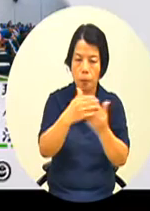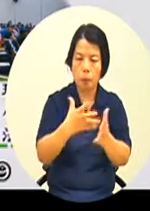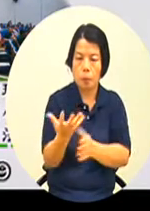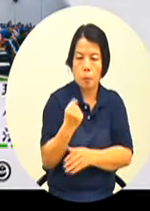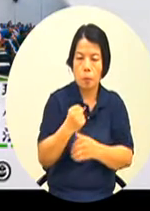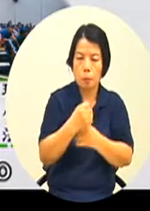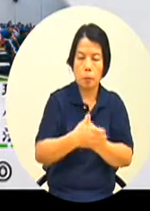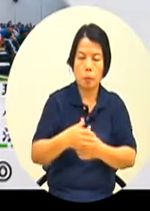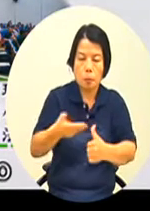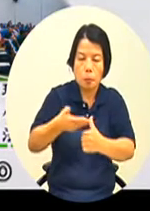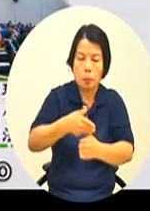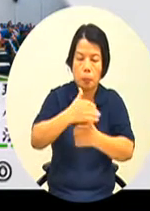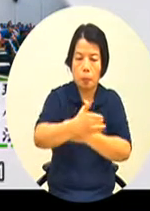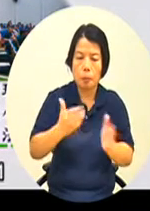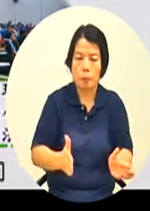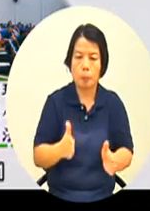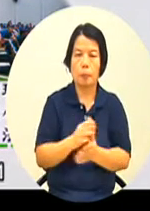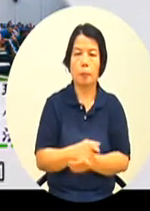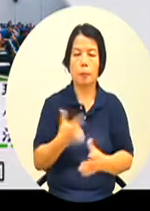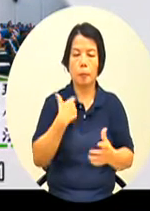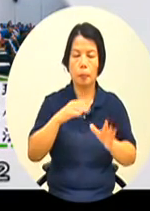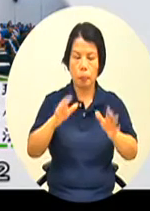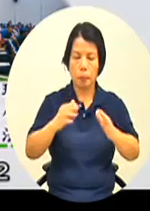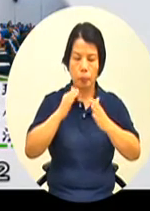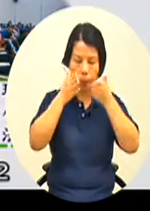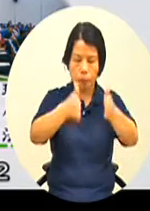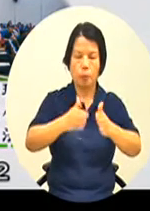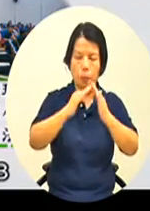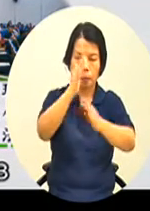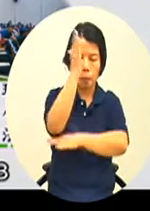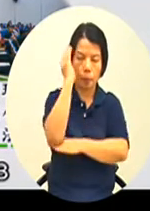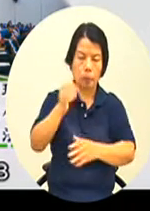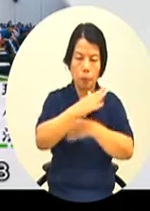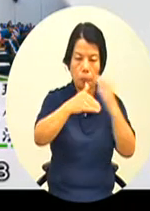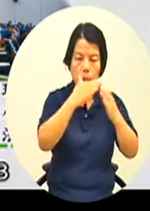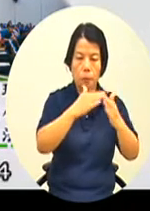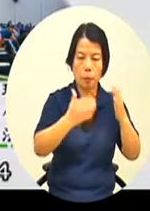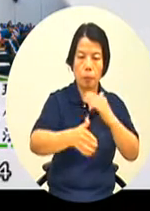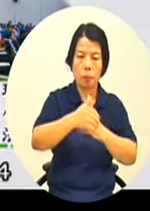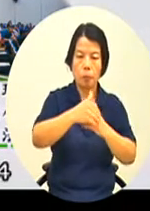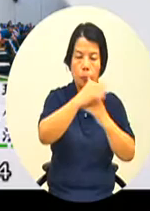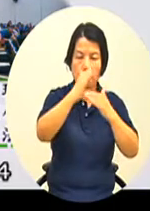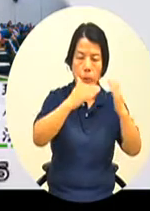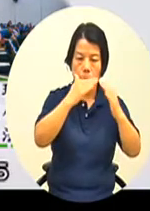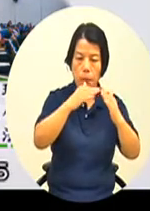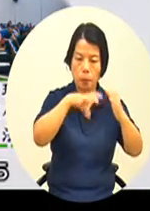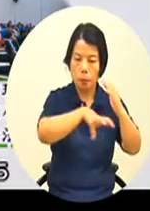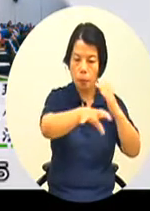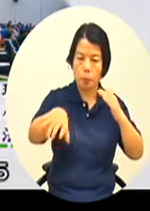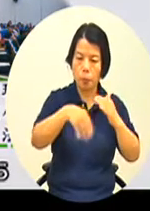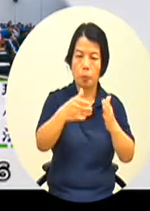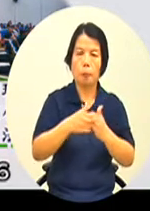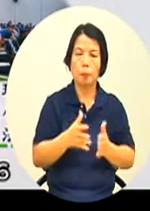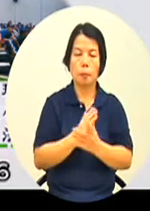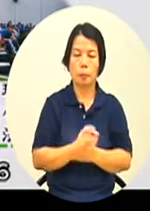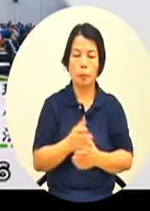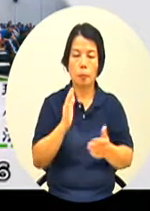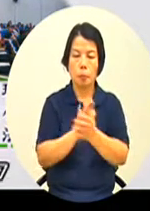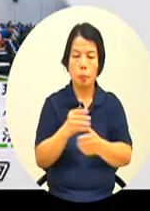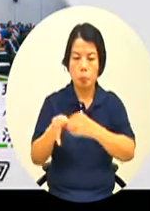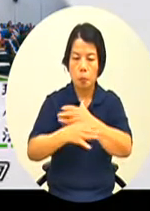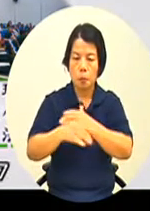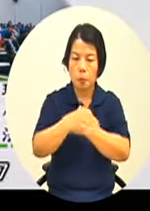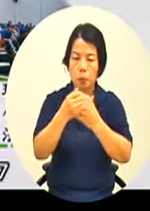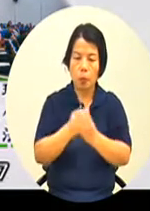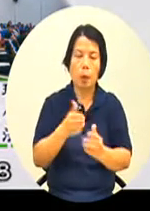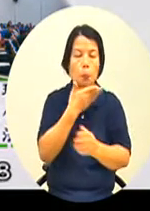习班，并针对本府各机关学校主管人员开设我们解析图利与便民的研习